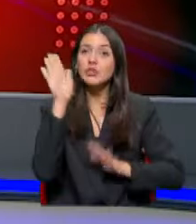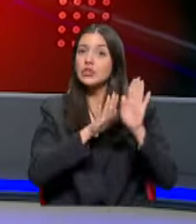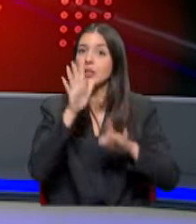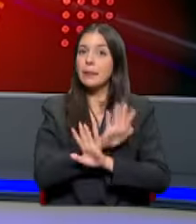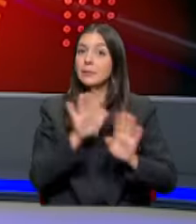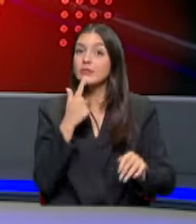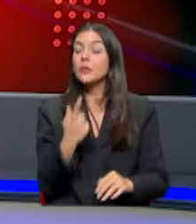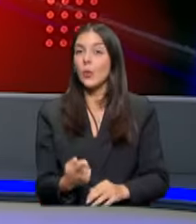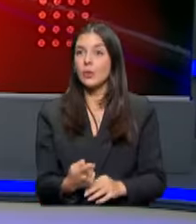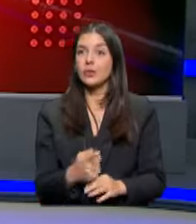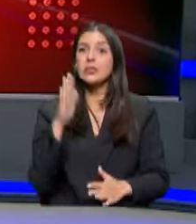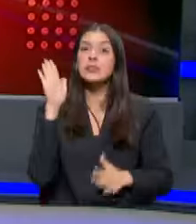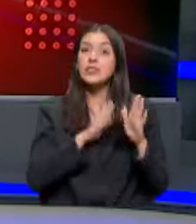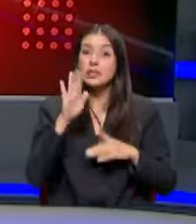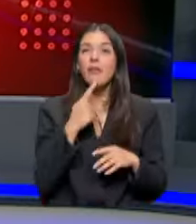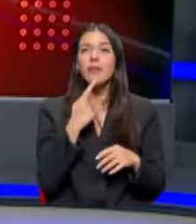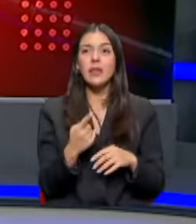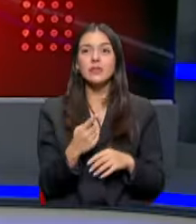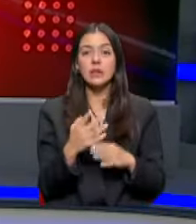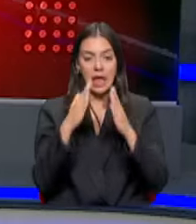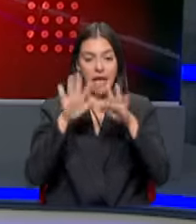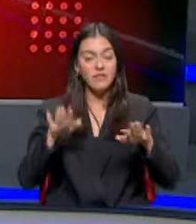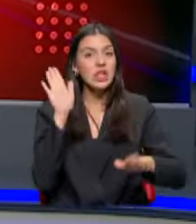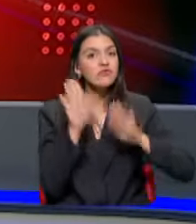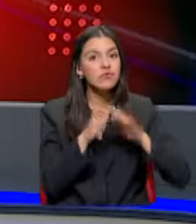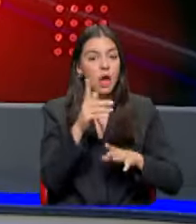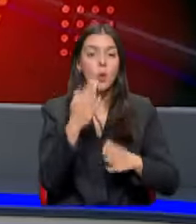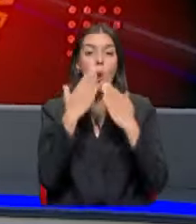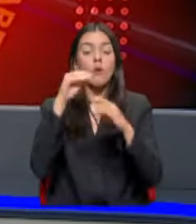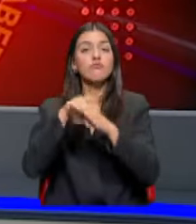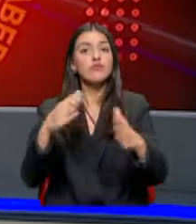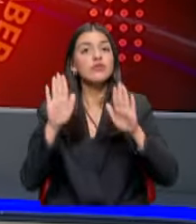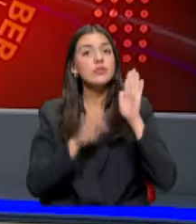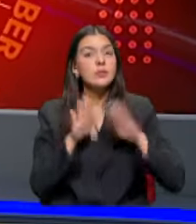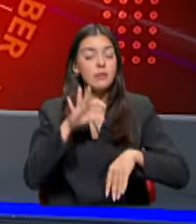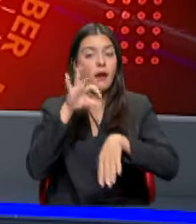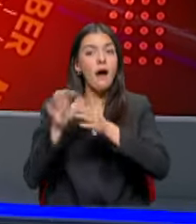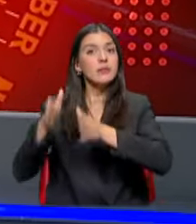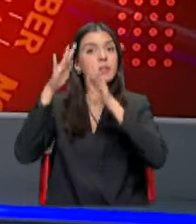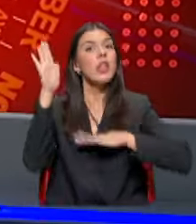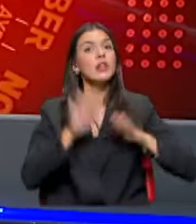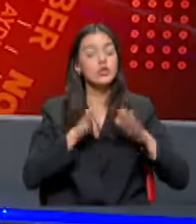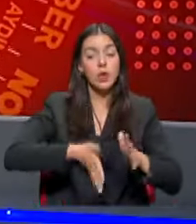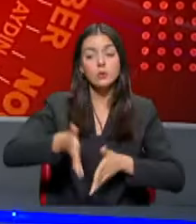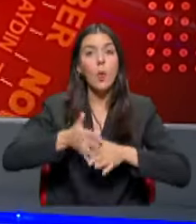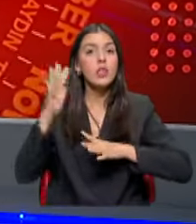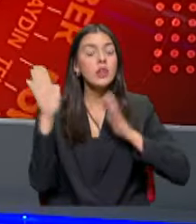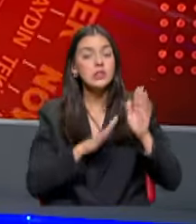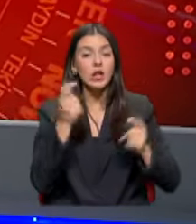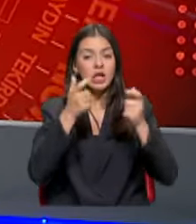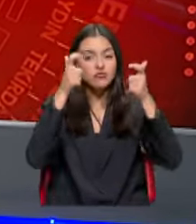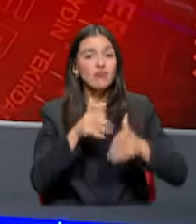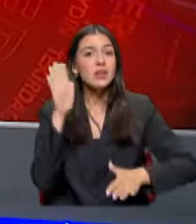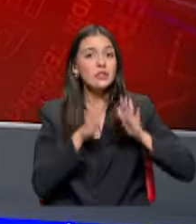de bitsin diyoruz. Şiddet deyince evde şiddet, okulda şiddet, hastanede şiddet, sokakta şiddet, iş yerinde